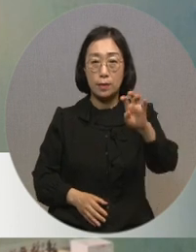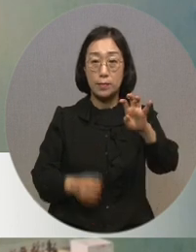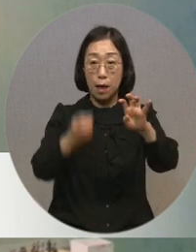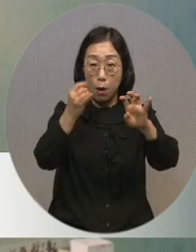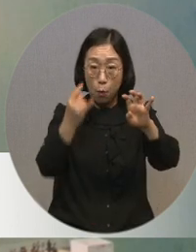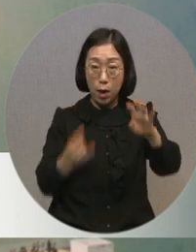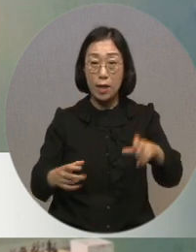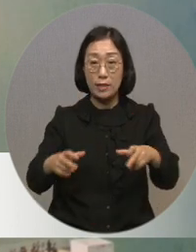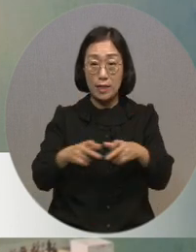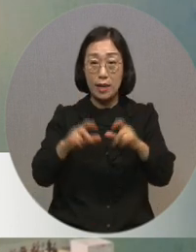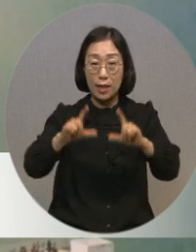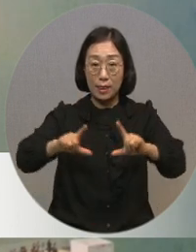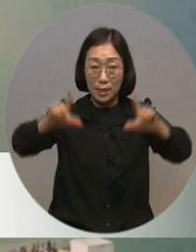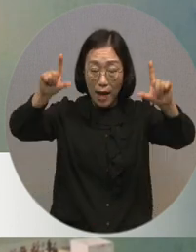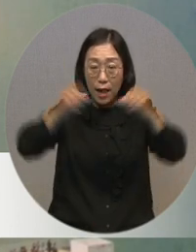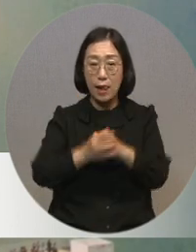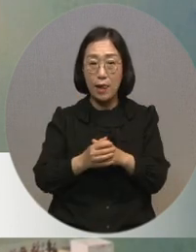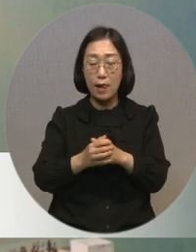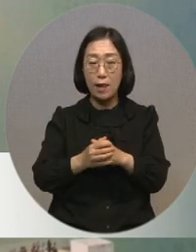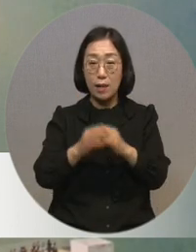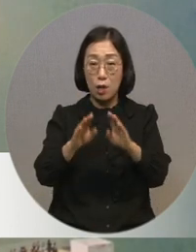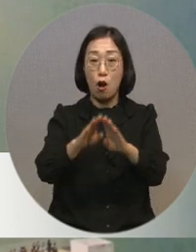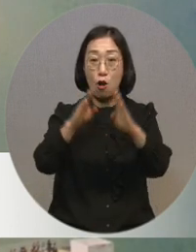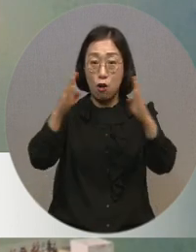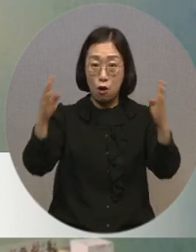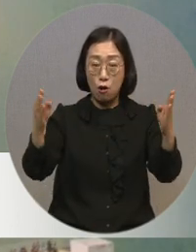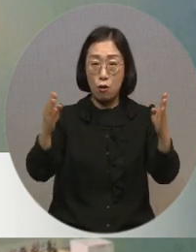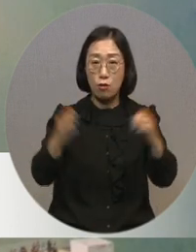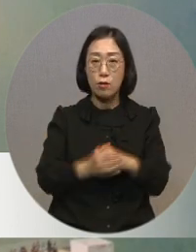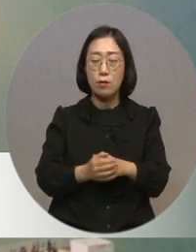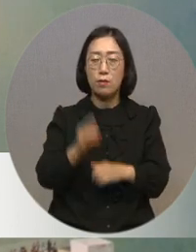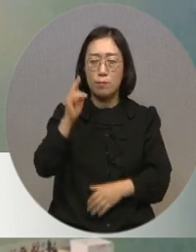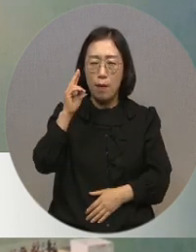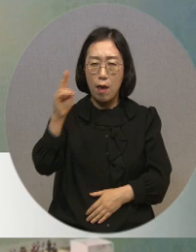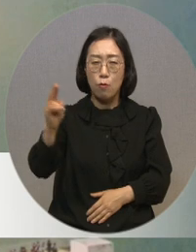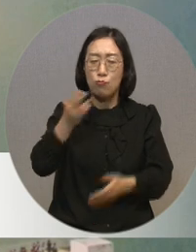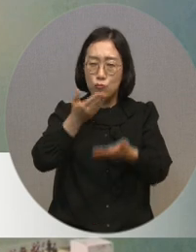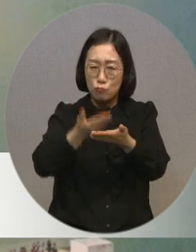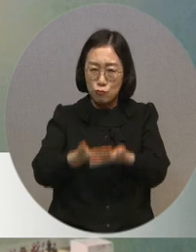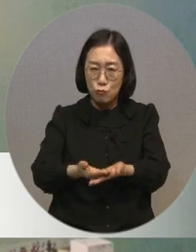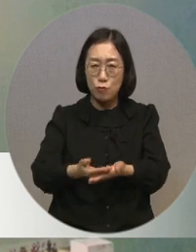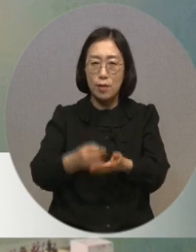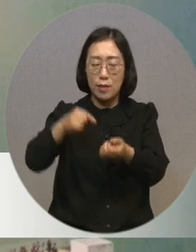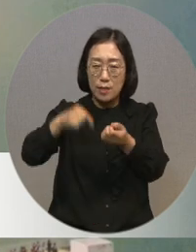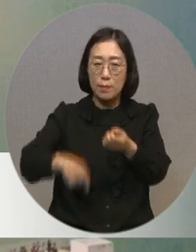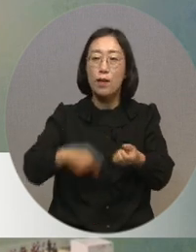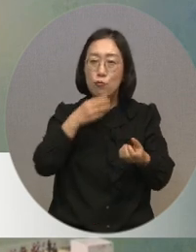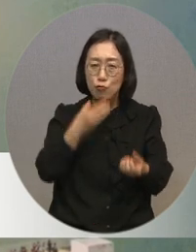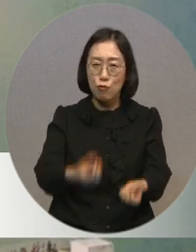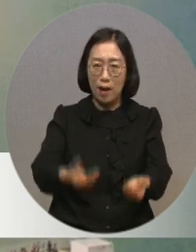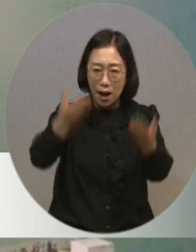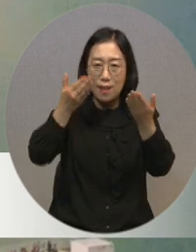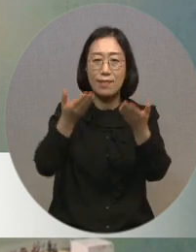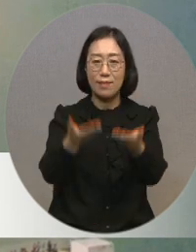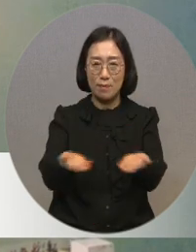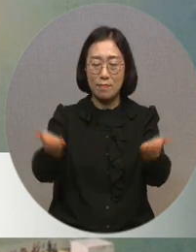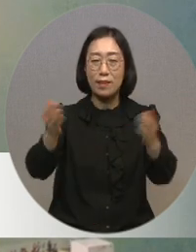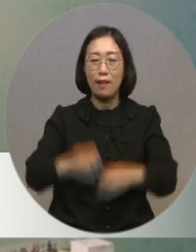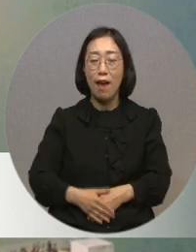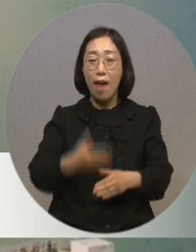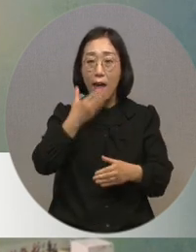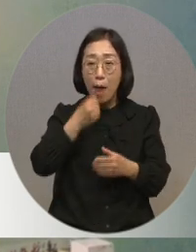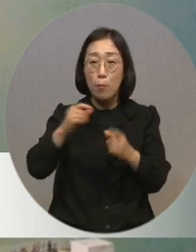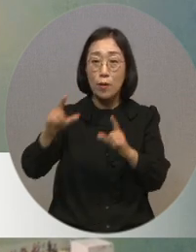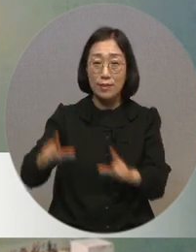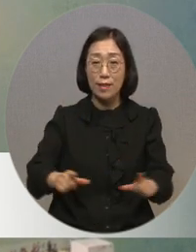제44회 장애인날 기념행사는 개최됨을 매우 뜻깊게 생각하며 진심으로 축하드립니다. 행복한